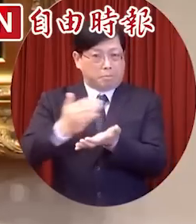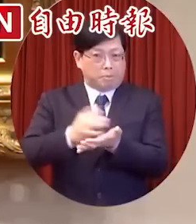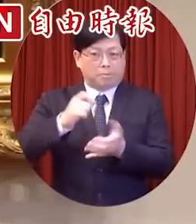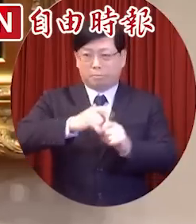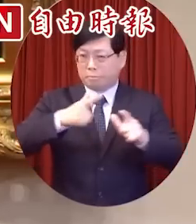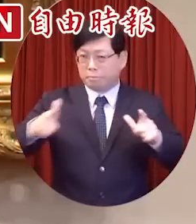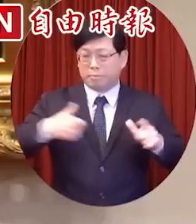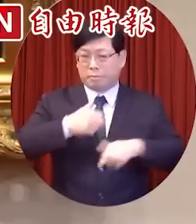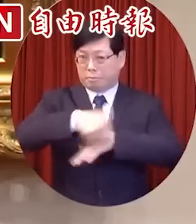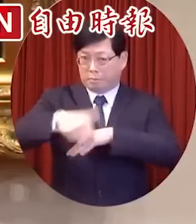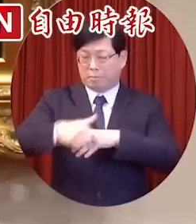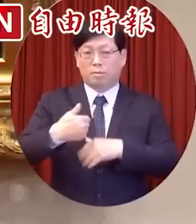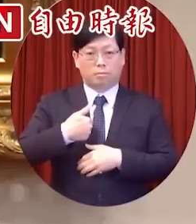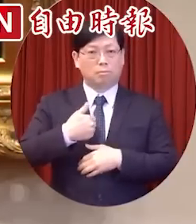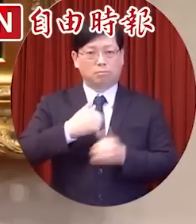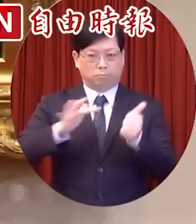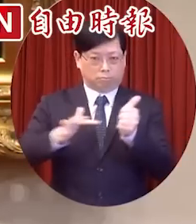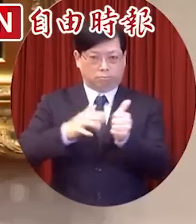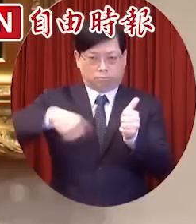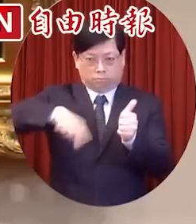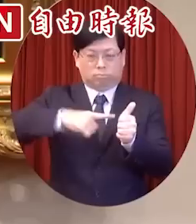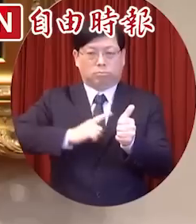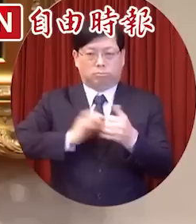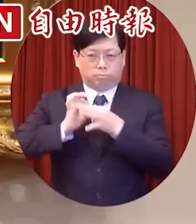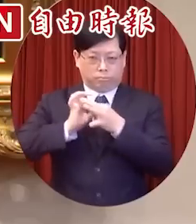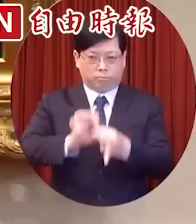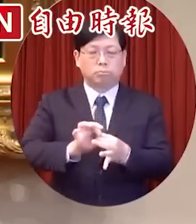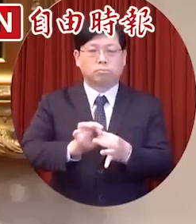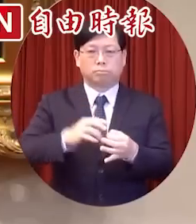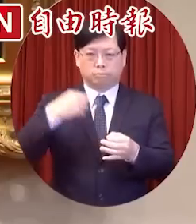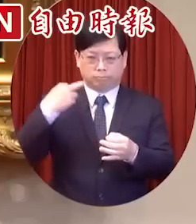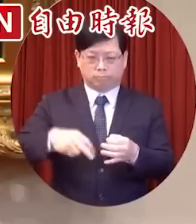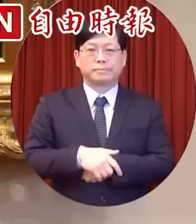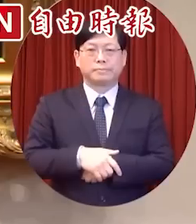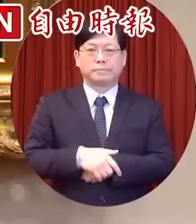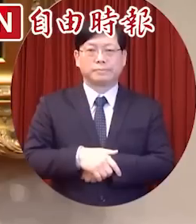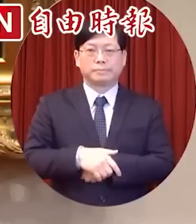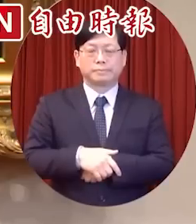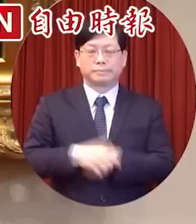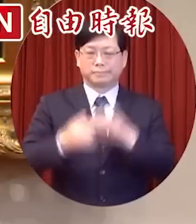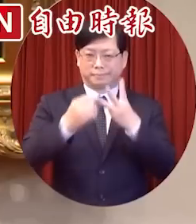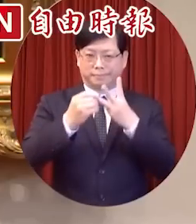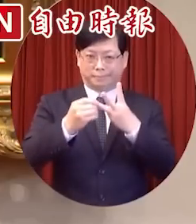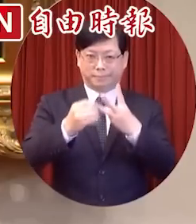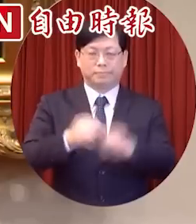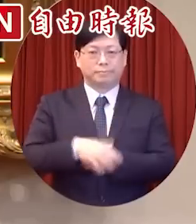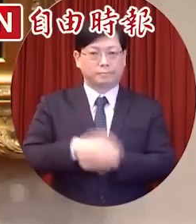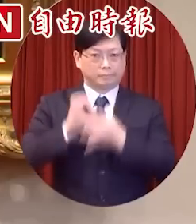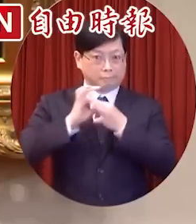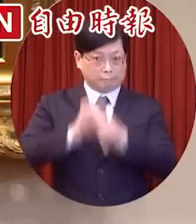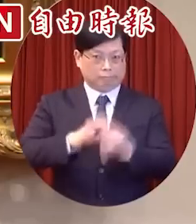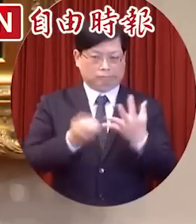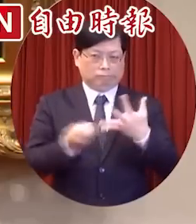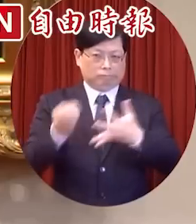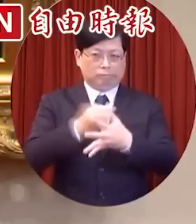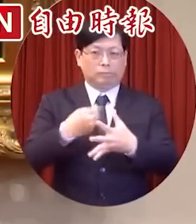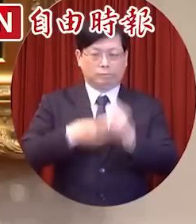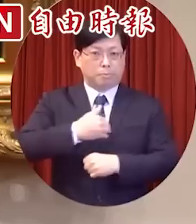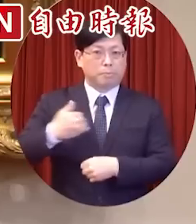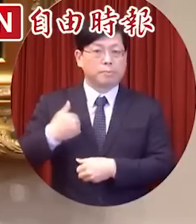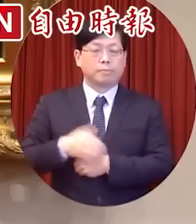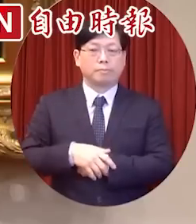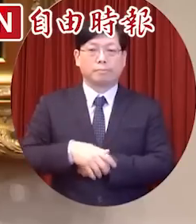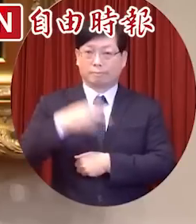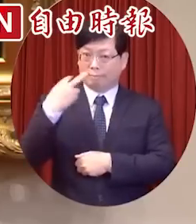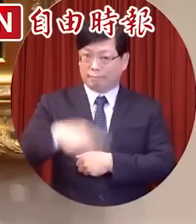施，行政团队必须持续的进行检讨。第三，要持续的提升国家基础建设，